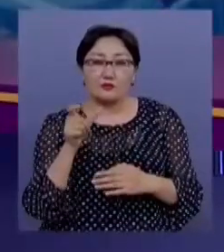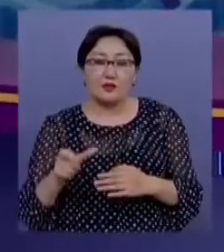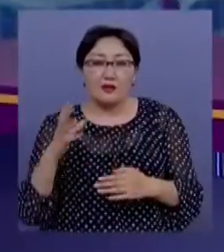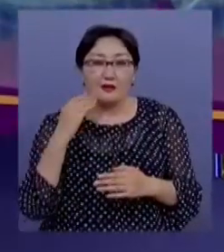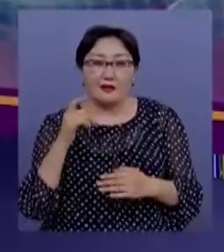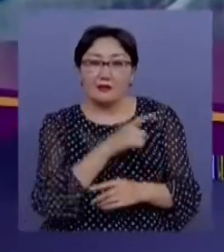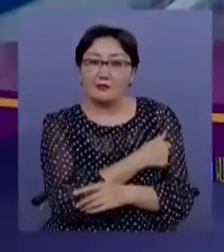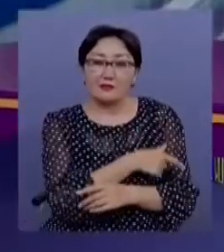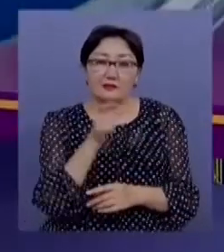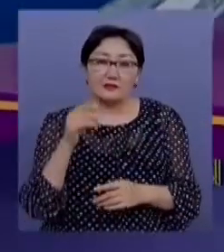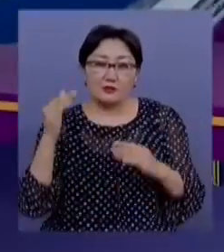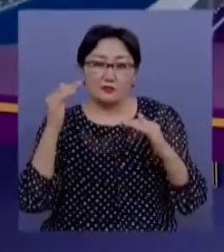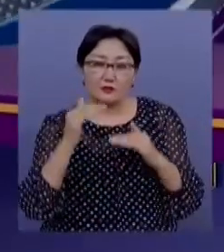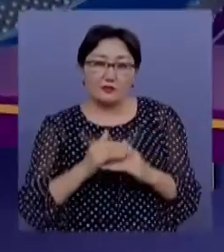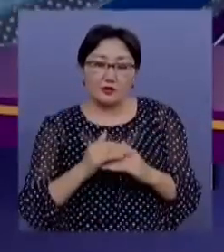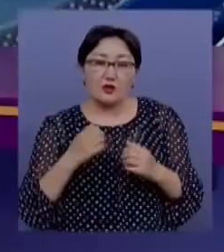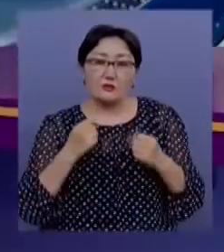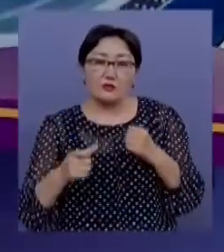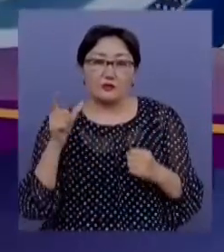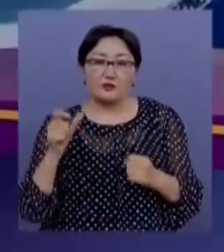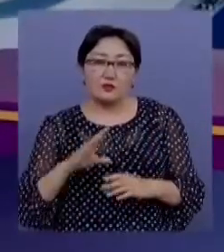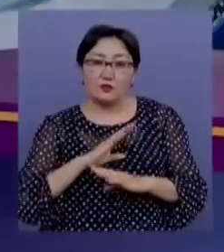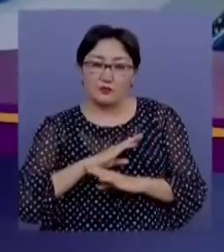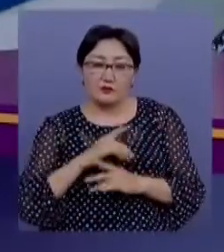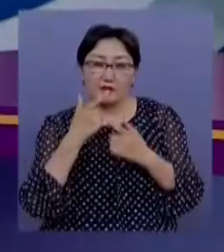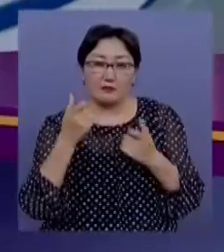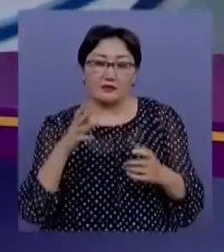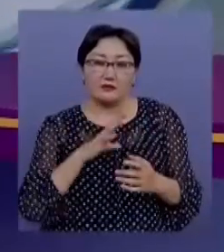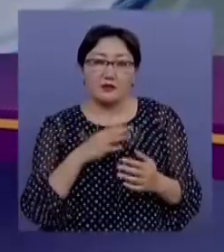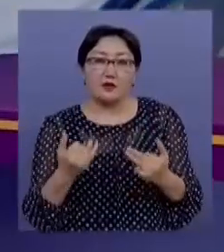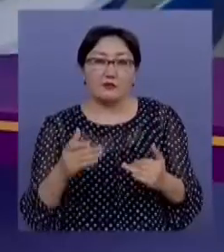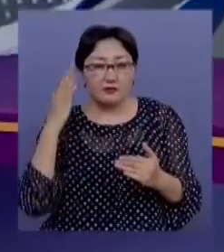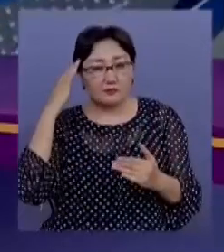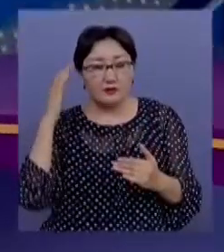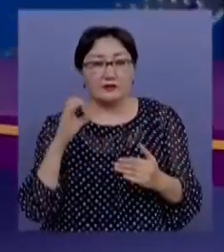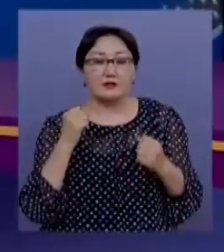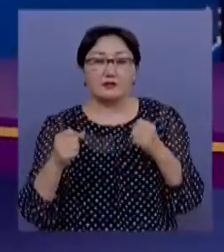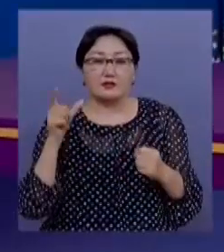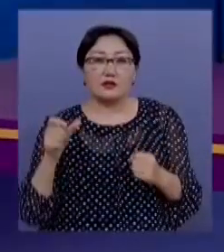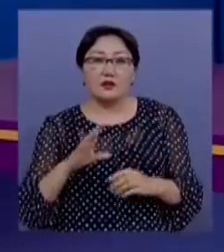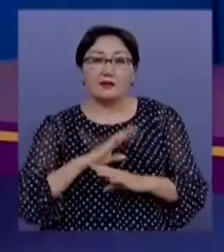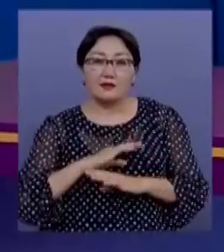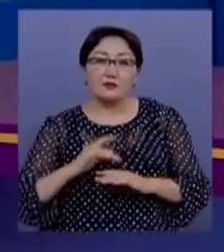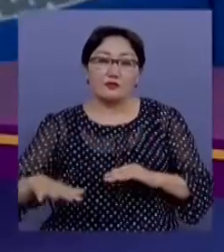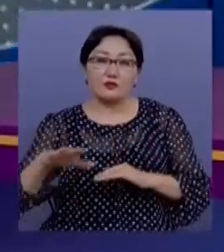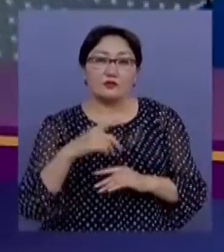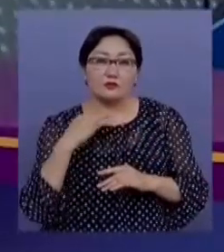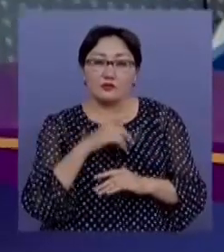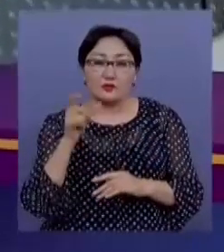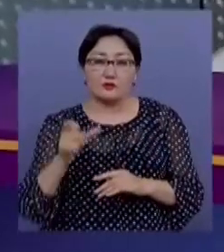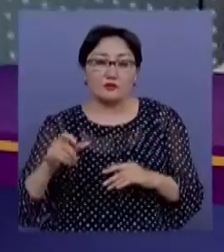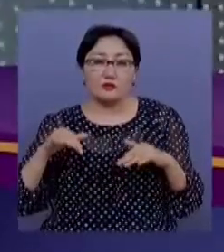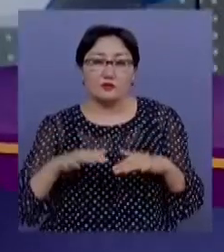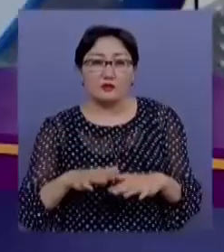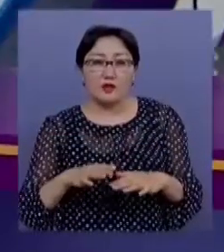Алматы дәрігерлері кешқұрым спортшының бақилық болғанын хабарлады. Бүгін талантты спортшы қайтыс болған жерге жүздеген адам келіп